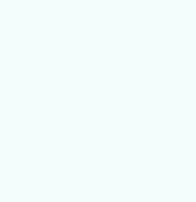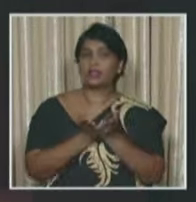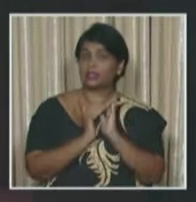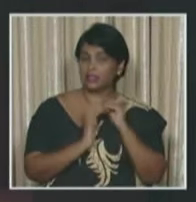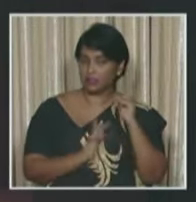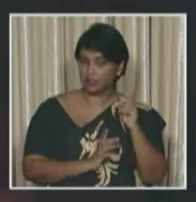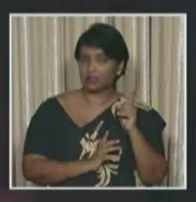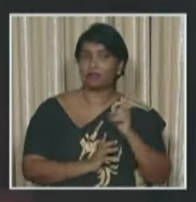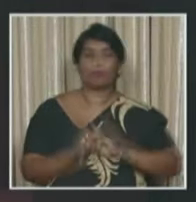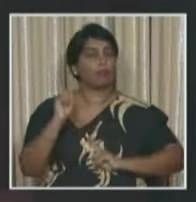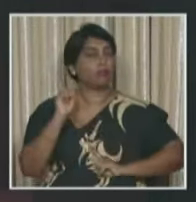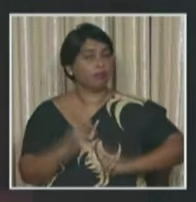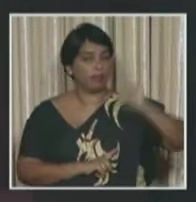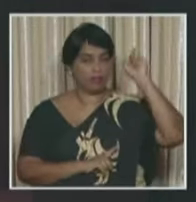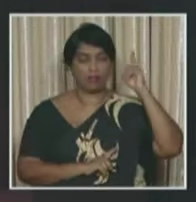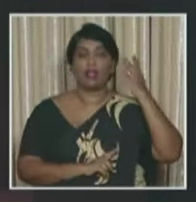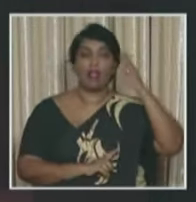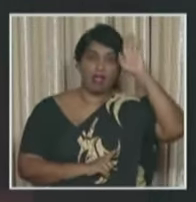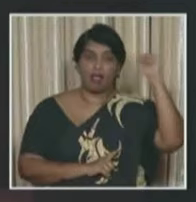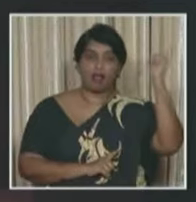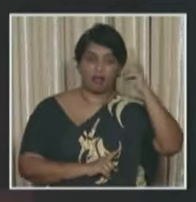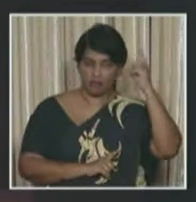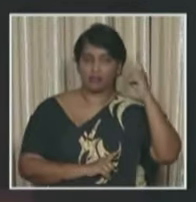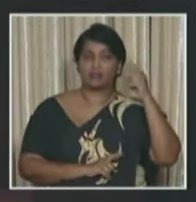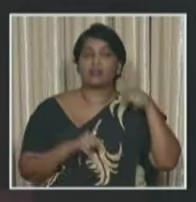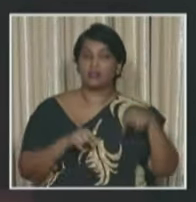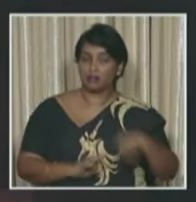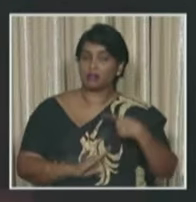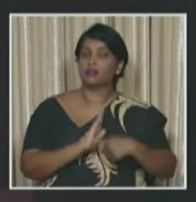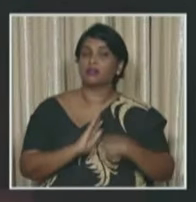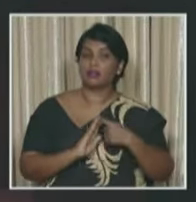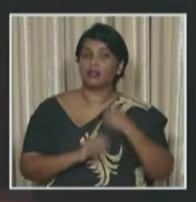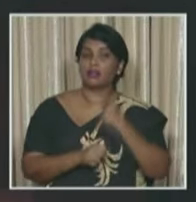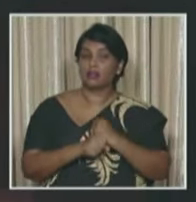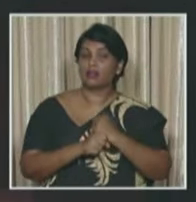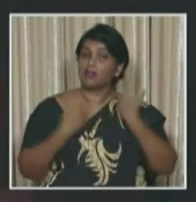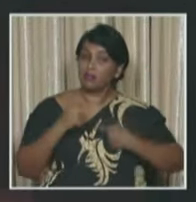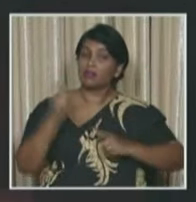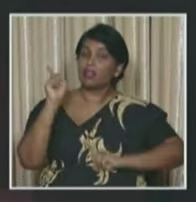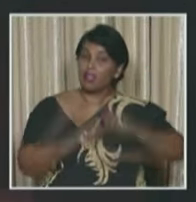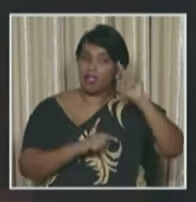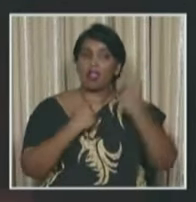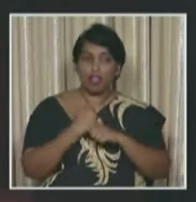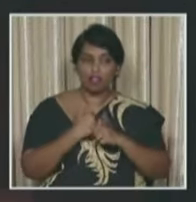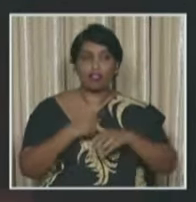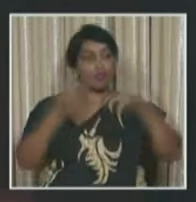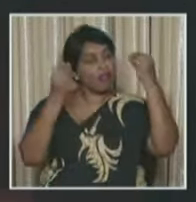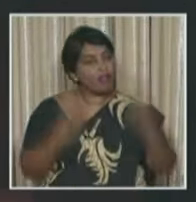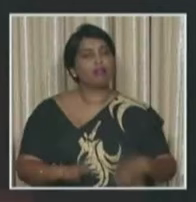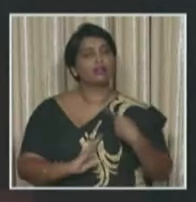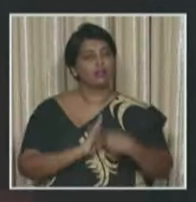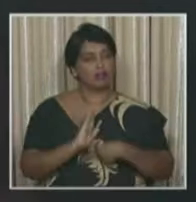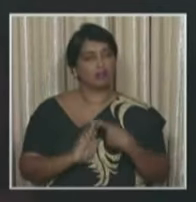ඉන්දියාව රොකට් එකක් යවලා තියෙනවා කියලා හඳට. මේ රට රාජපක්ෂල රොකට් එකක් යවලා බංකොලොත් කරලා